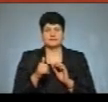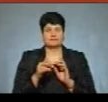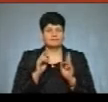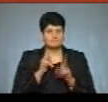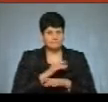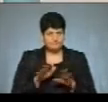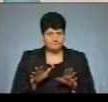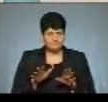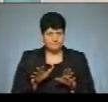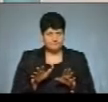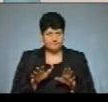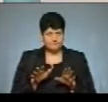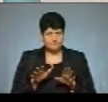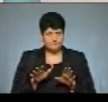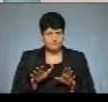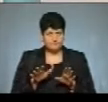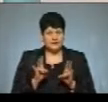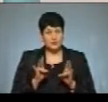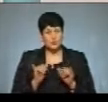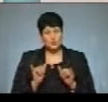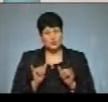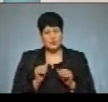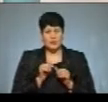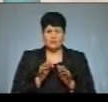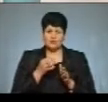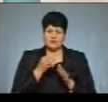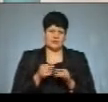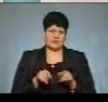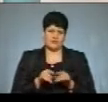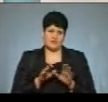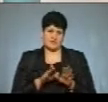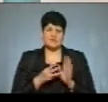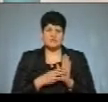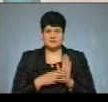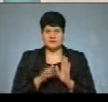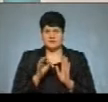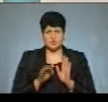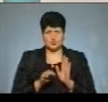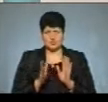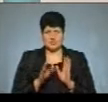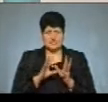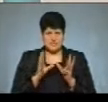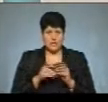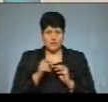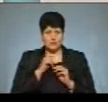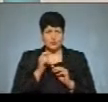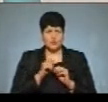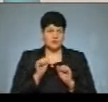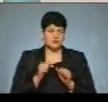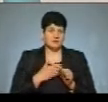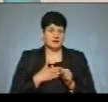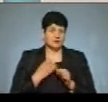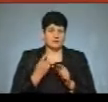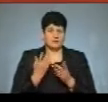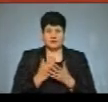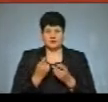невиправдані? Ну, не можу сказати, чи так. Дійсно, 80%. Ну, це загалом по Україні. Ми можемо в нашій області мати